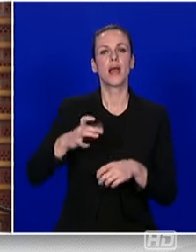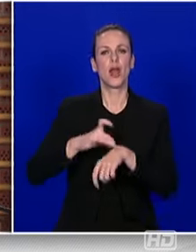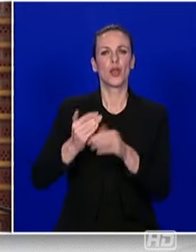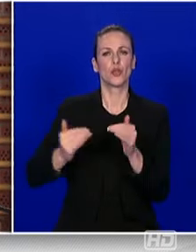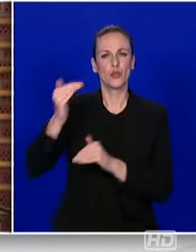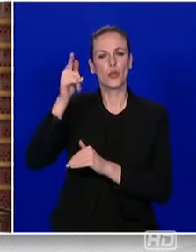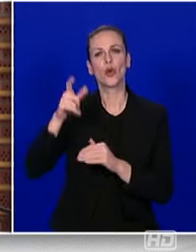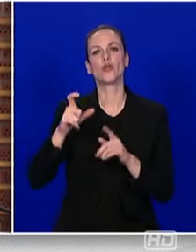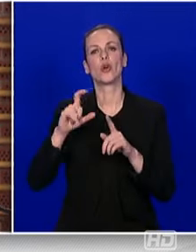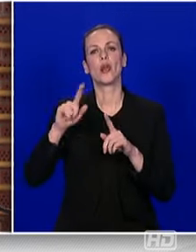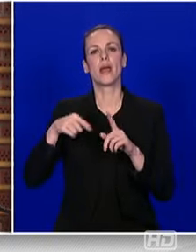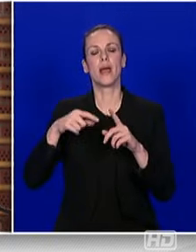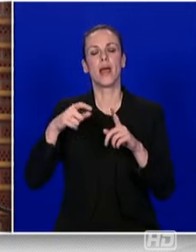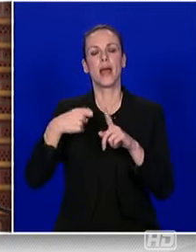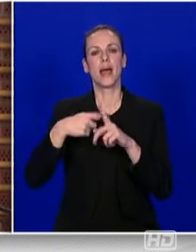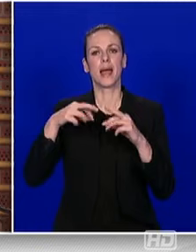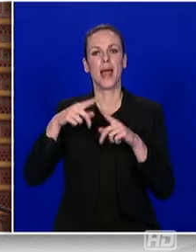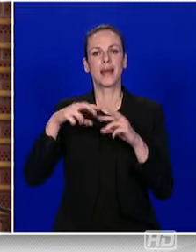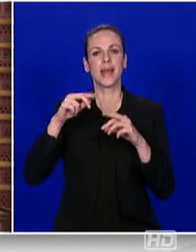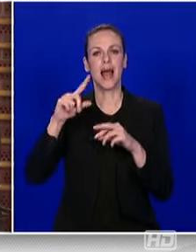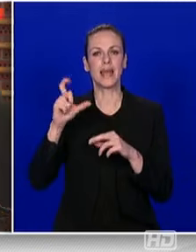sa najnovim brojkama. Izvolite.